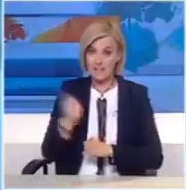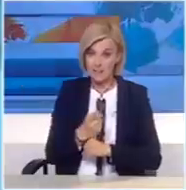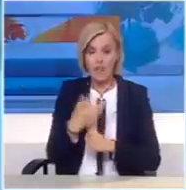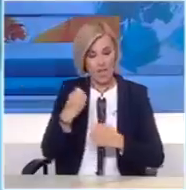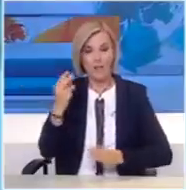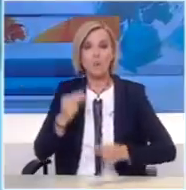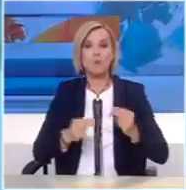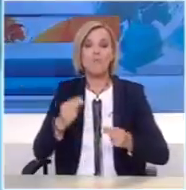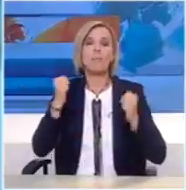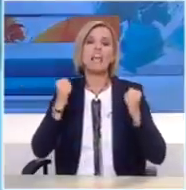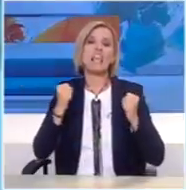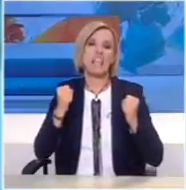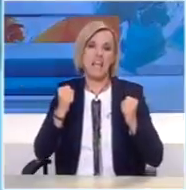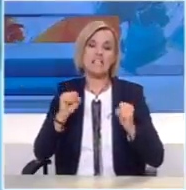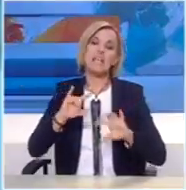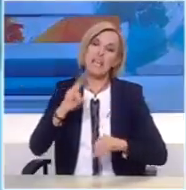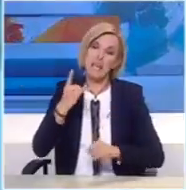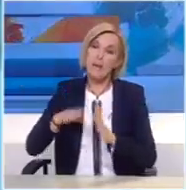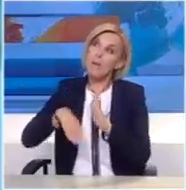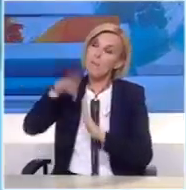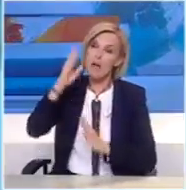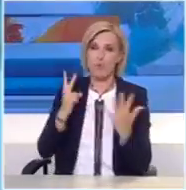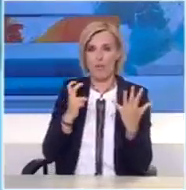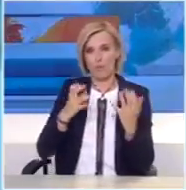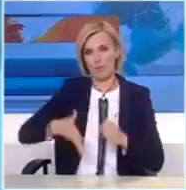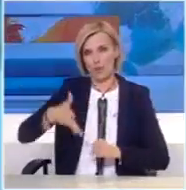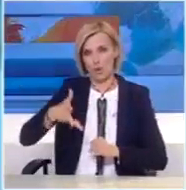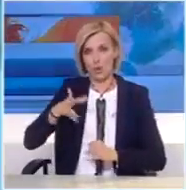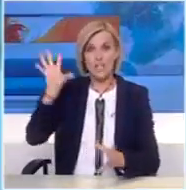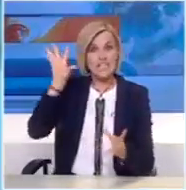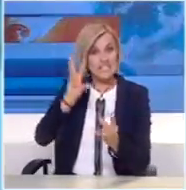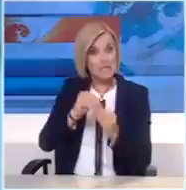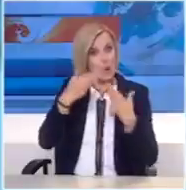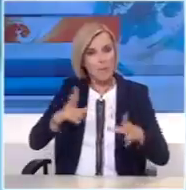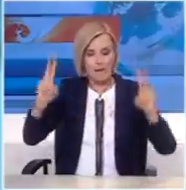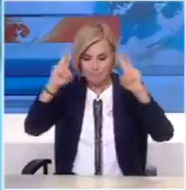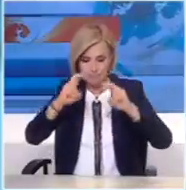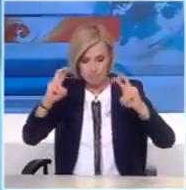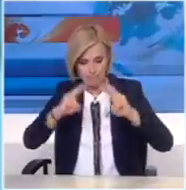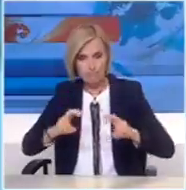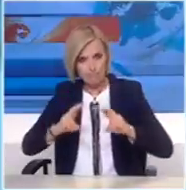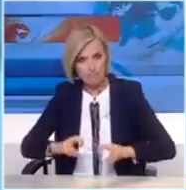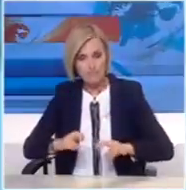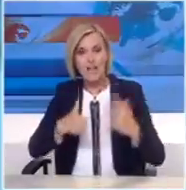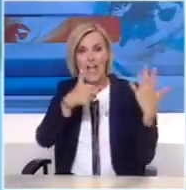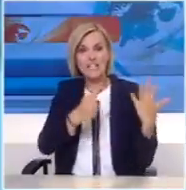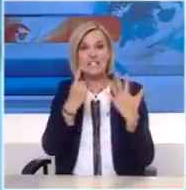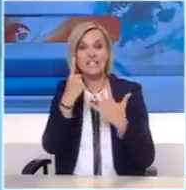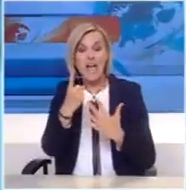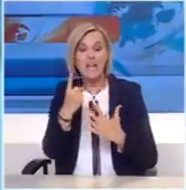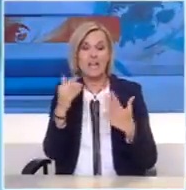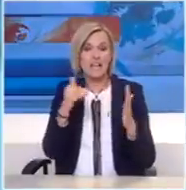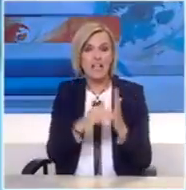κάποιο υποκείμενο νόσημα ή και ηλικία 70 ετών και άνω. Έχουν συνολικά ελεγχθεί 61.407 κλινικά